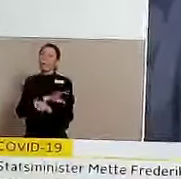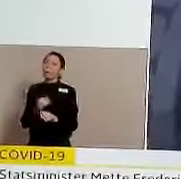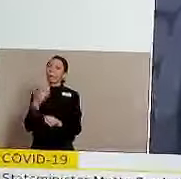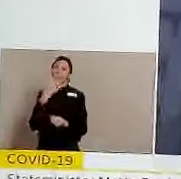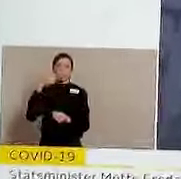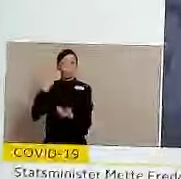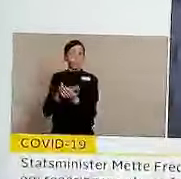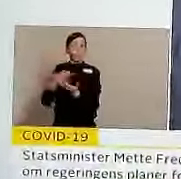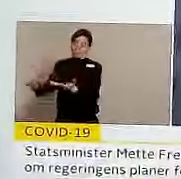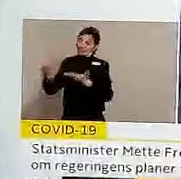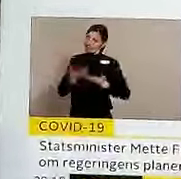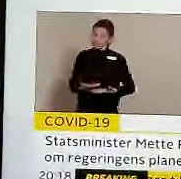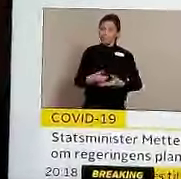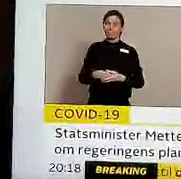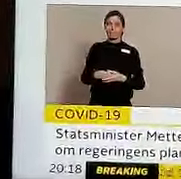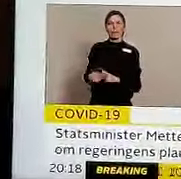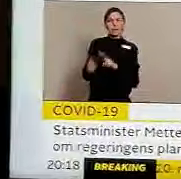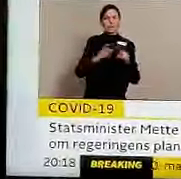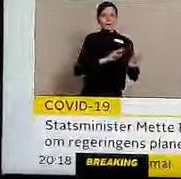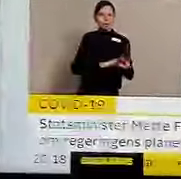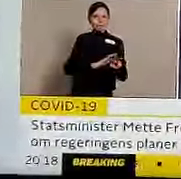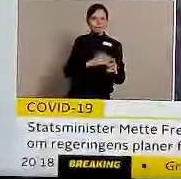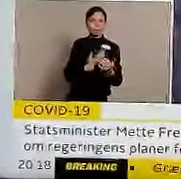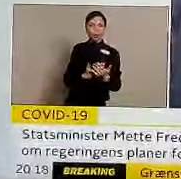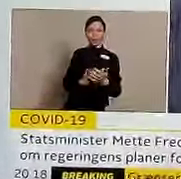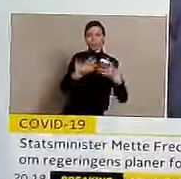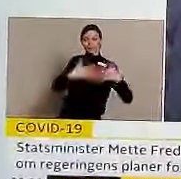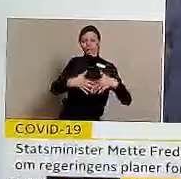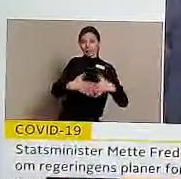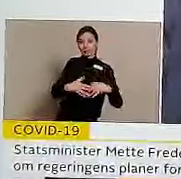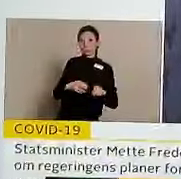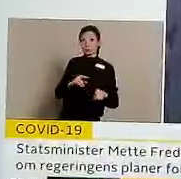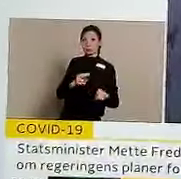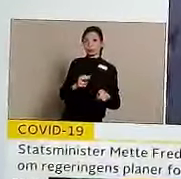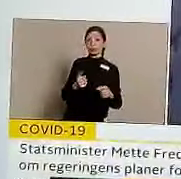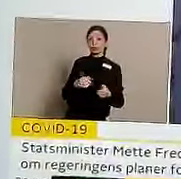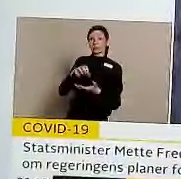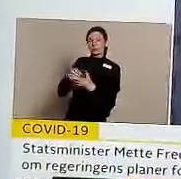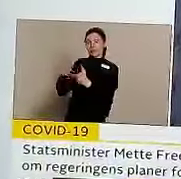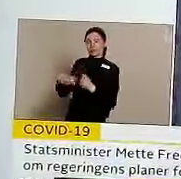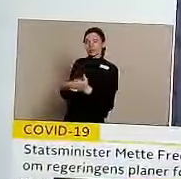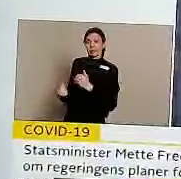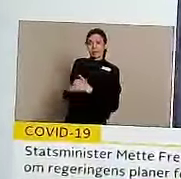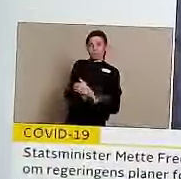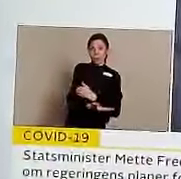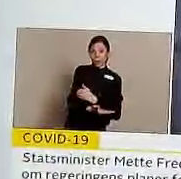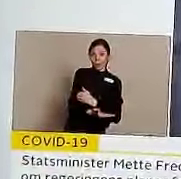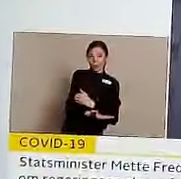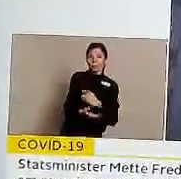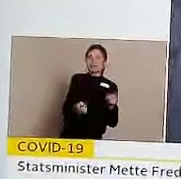كالمحلات التجارية. أيضا ستقوم الحكومة بتقديم المساعدة